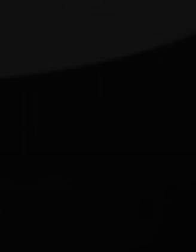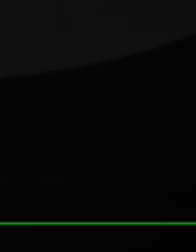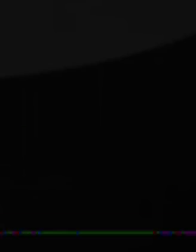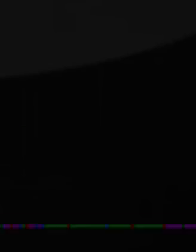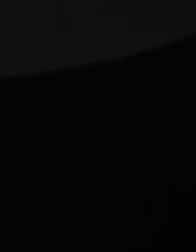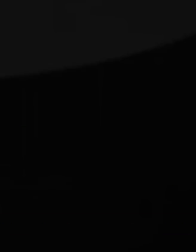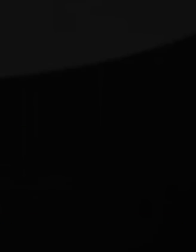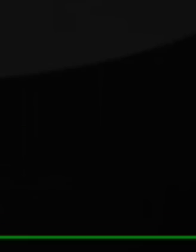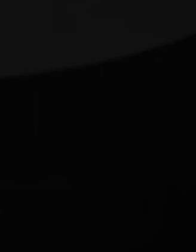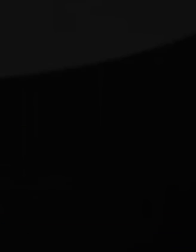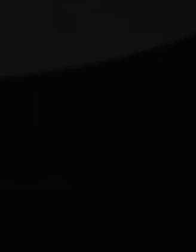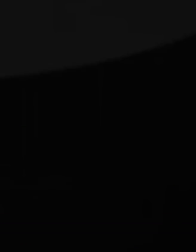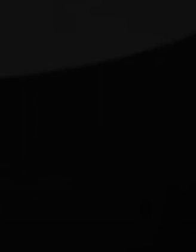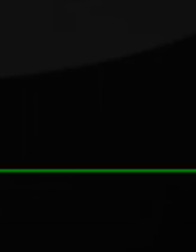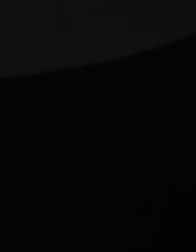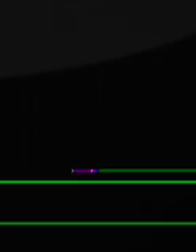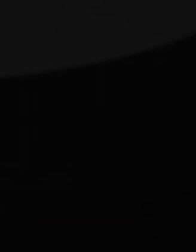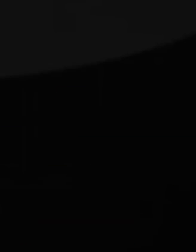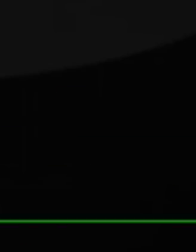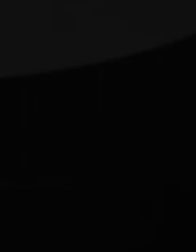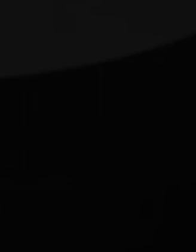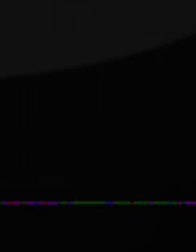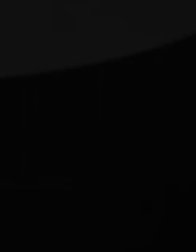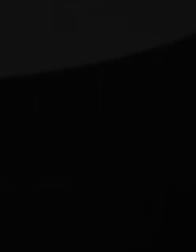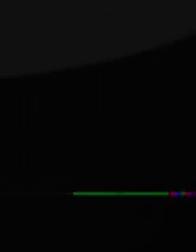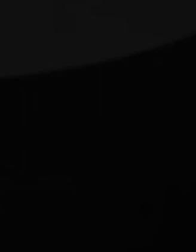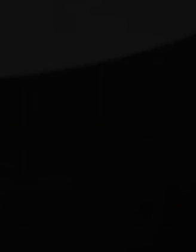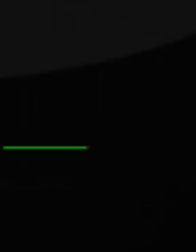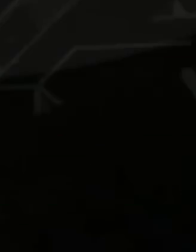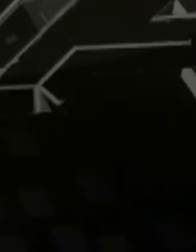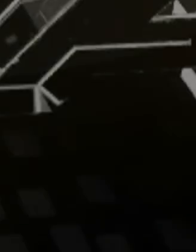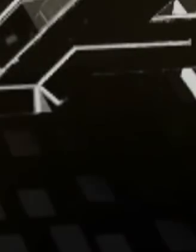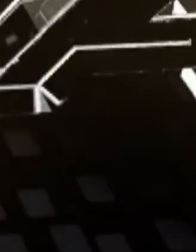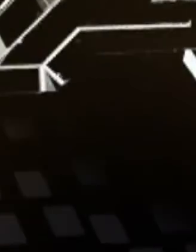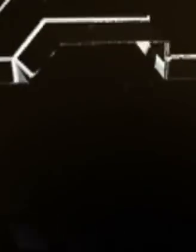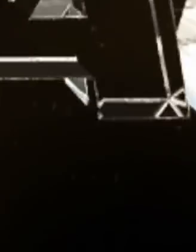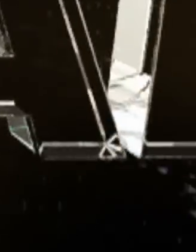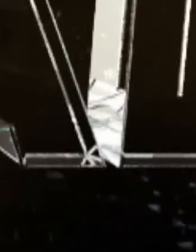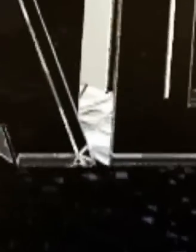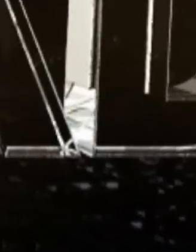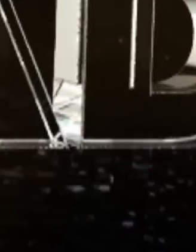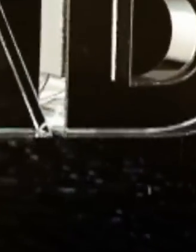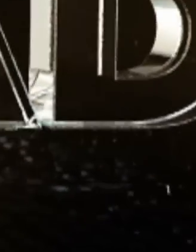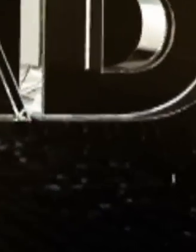Theko ya dirafia e tieletše ntle fela le ya oli.